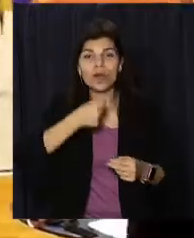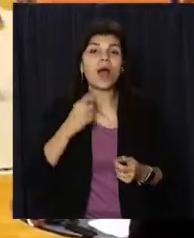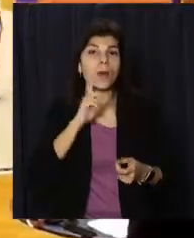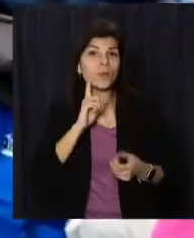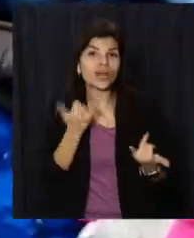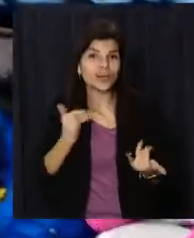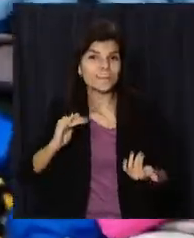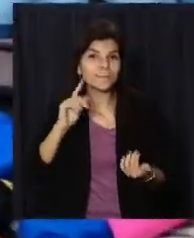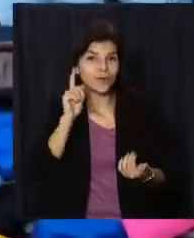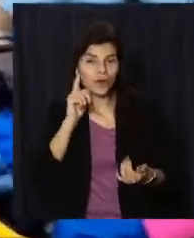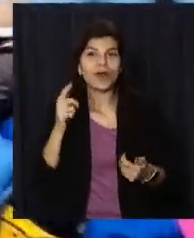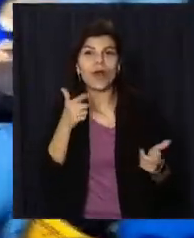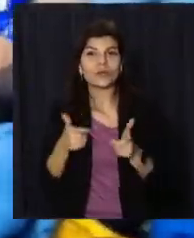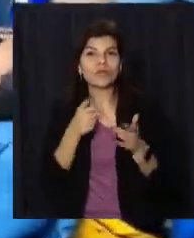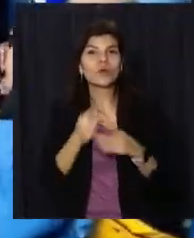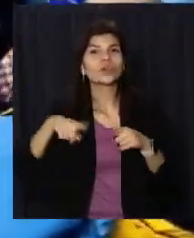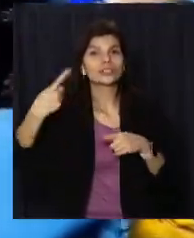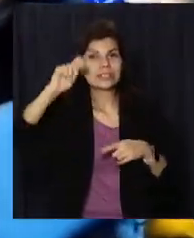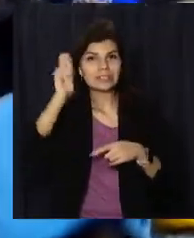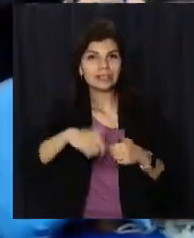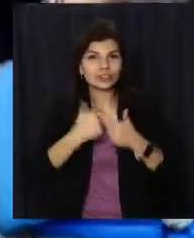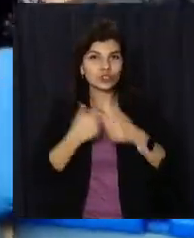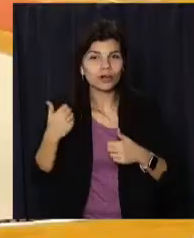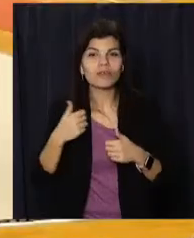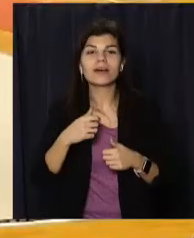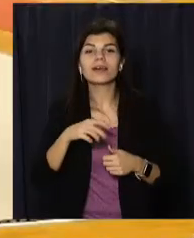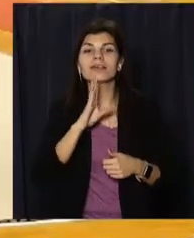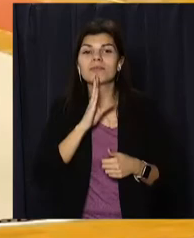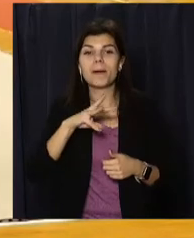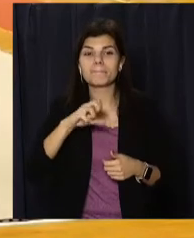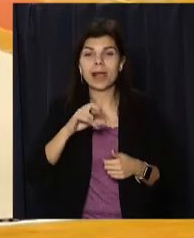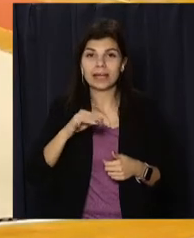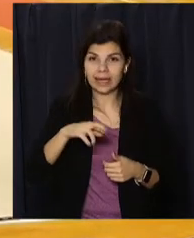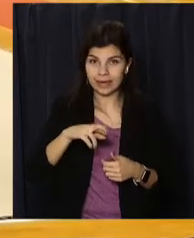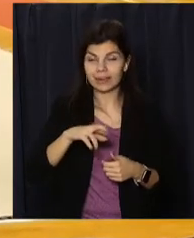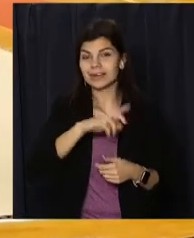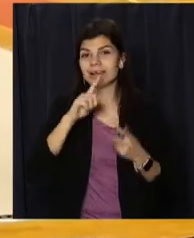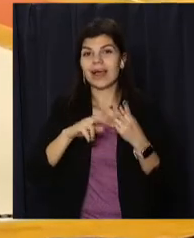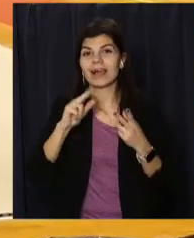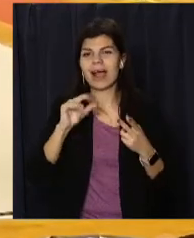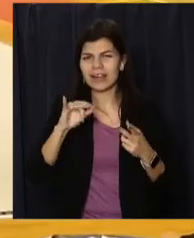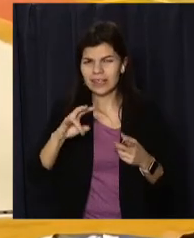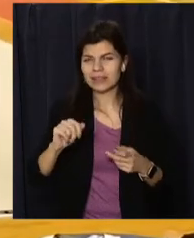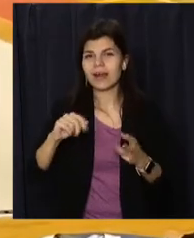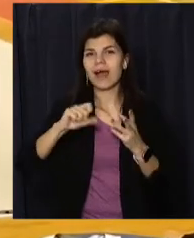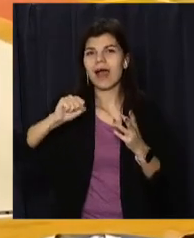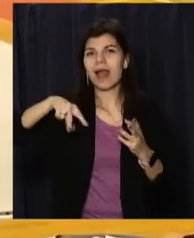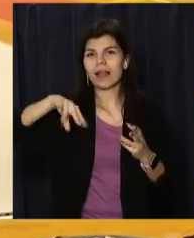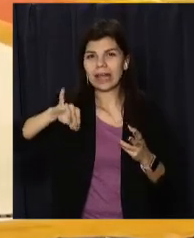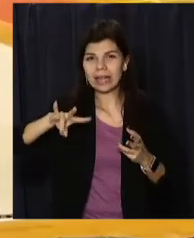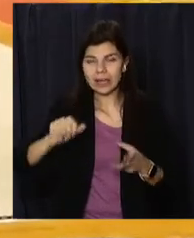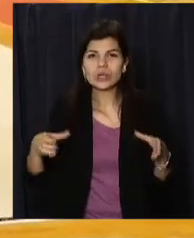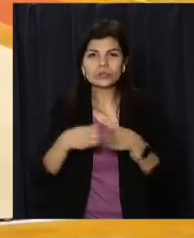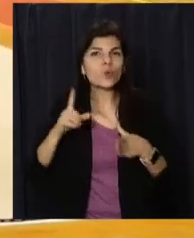чирлідерки готуються вдома до наступних стартів. Зокрема, Марія Білодіт, Евеліна Сидоренко, Карина Воробей і Аліна Шуміліна у